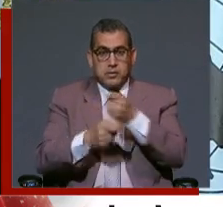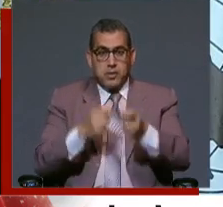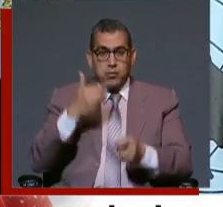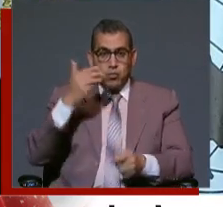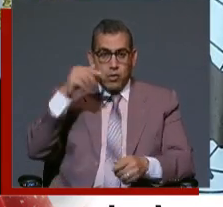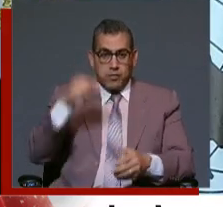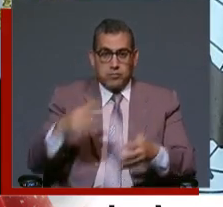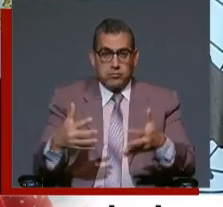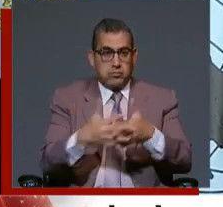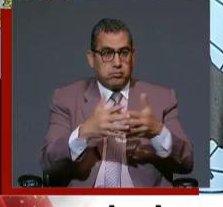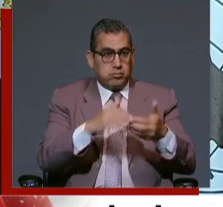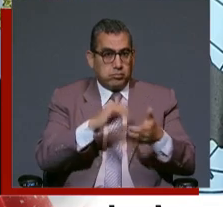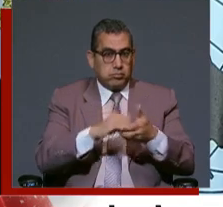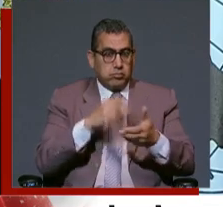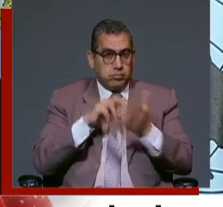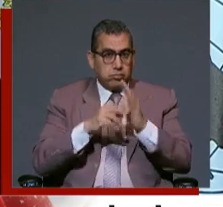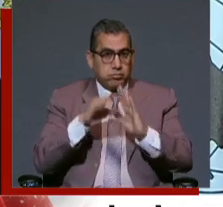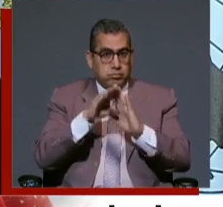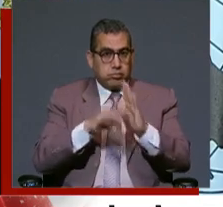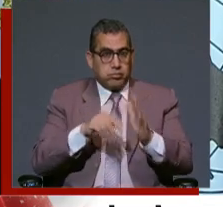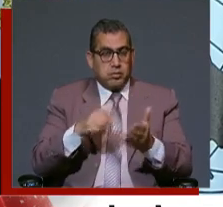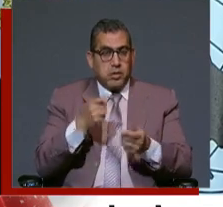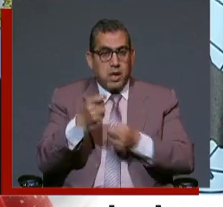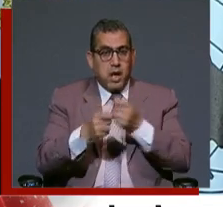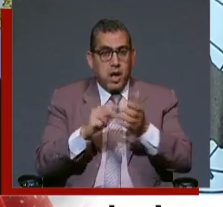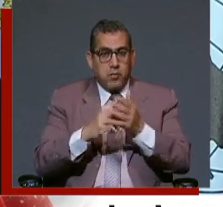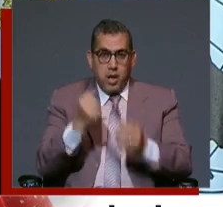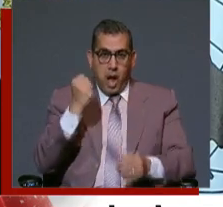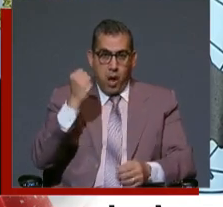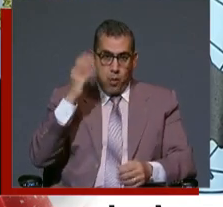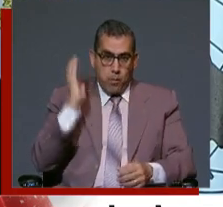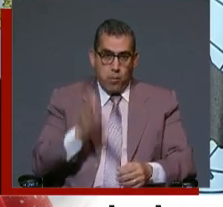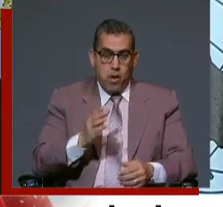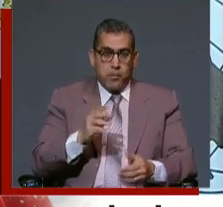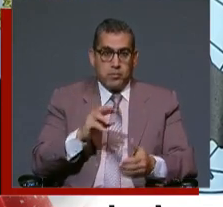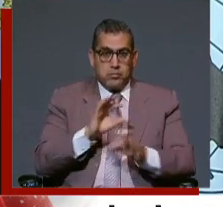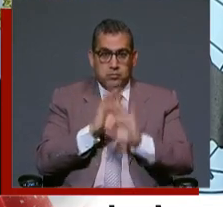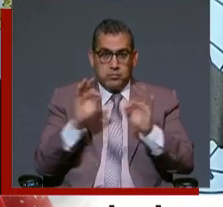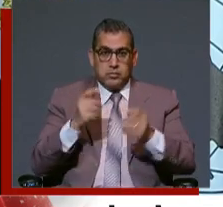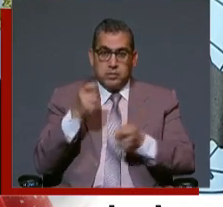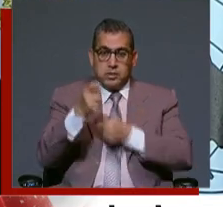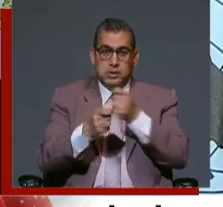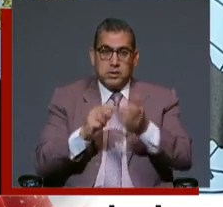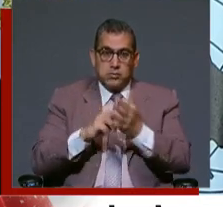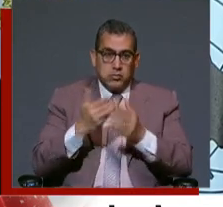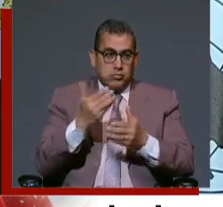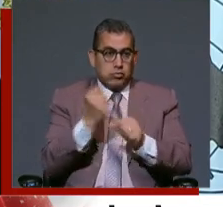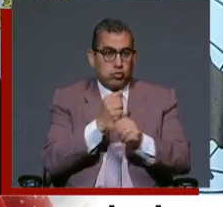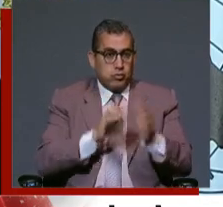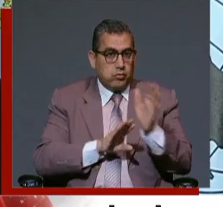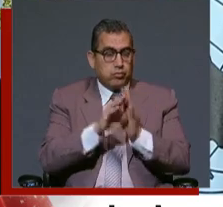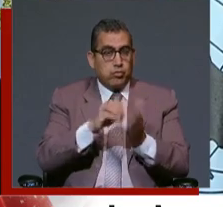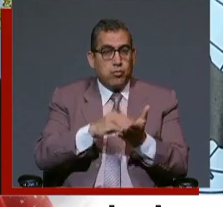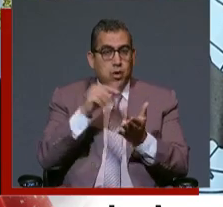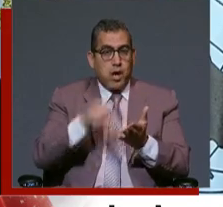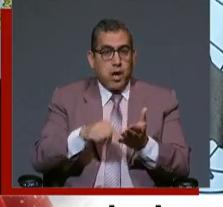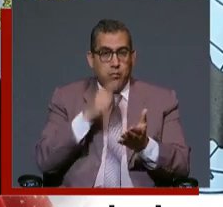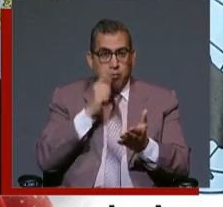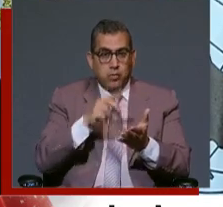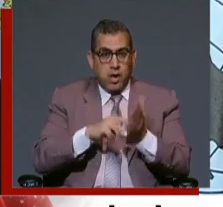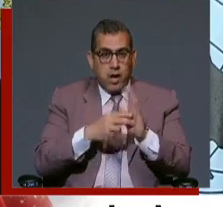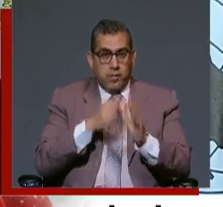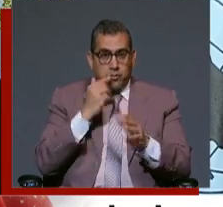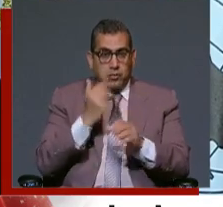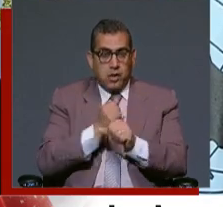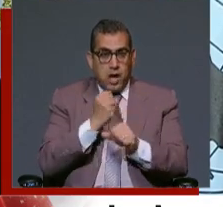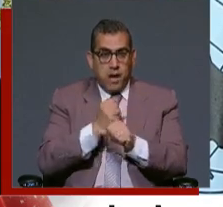والمختلط والأدوات والسياسات المالية لتعزيز القدرة على النفاذ للتمويل، بما في ذلك مبادرة مبادلة الديون من أجل